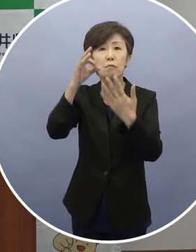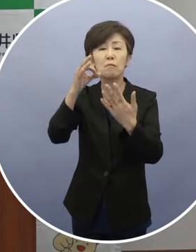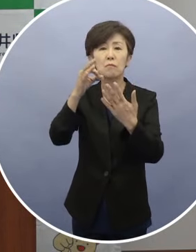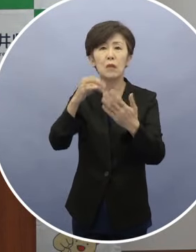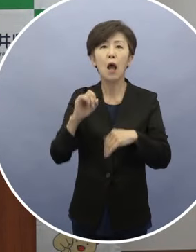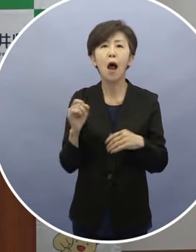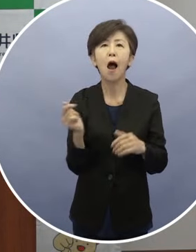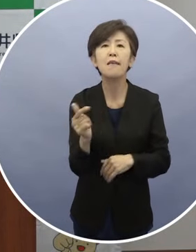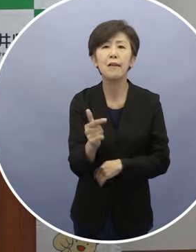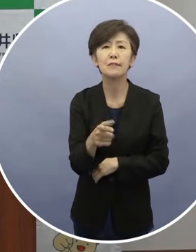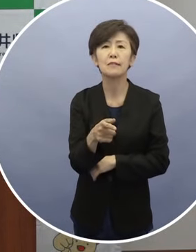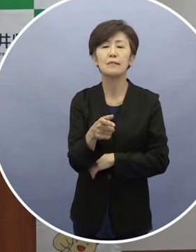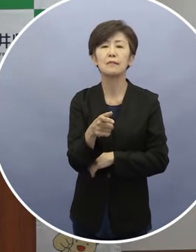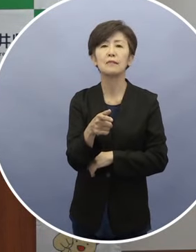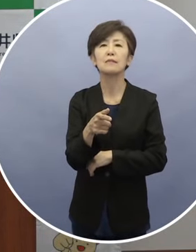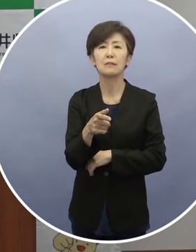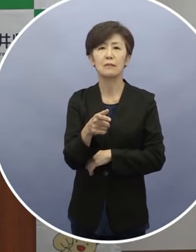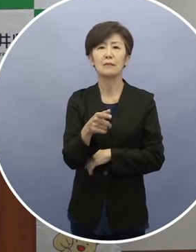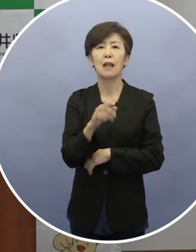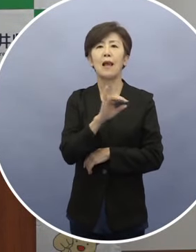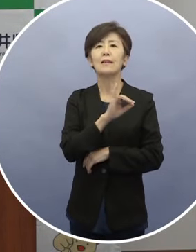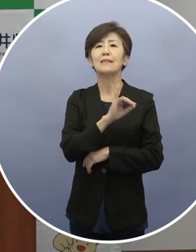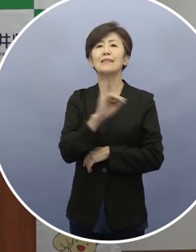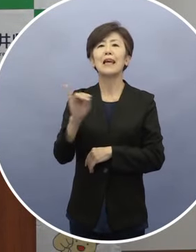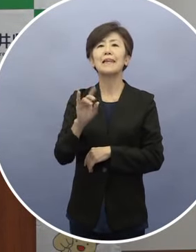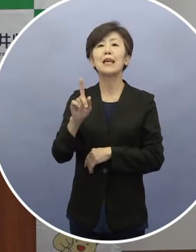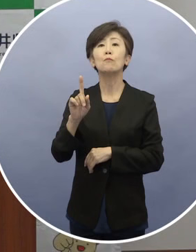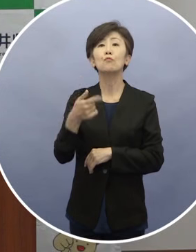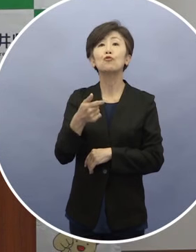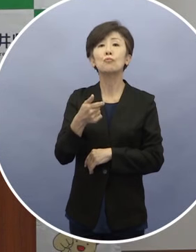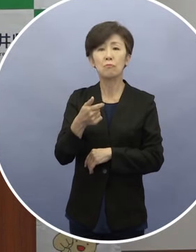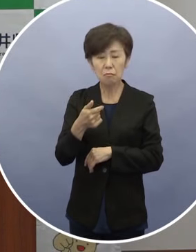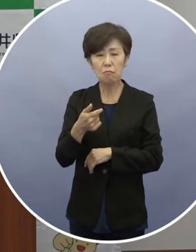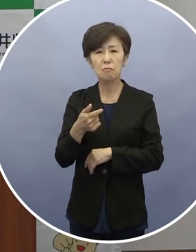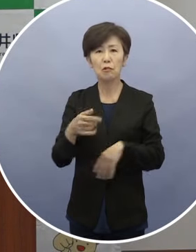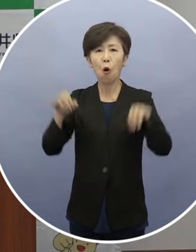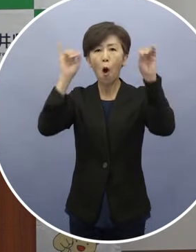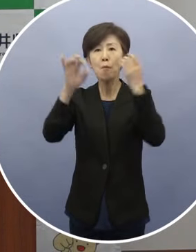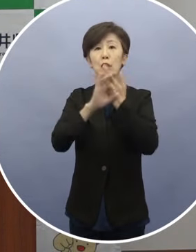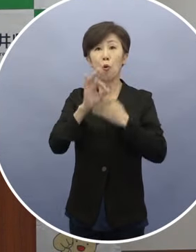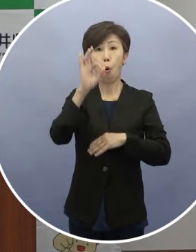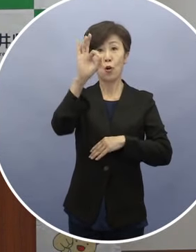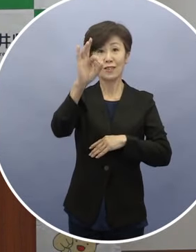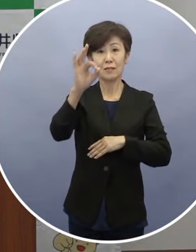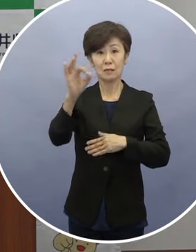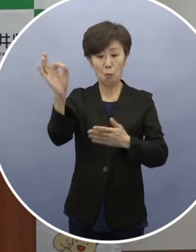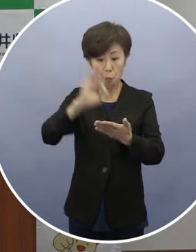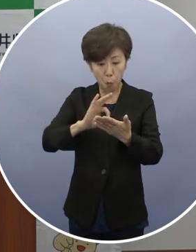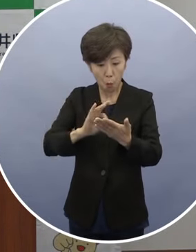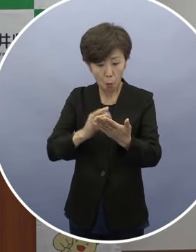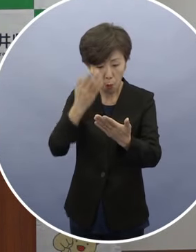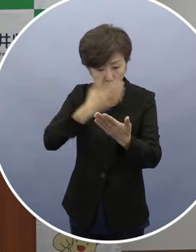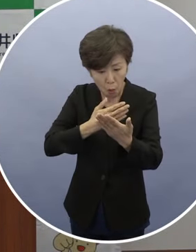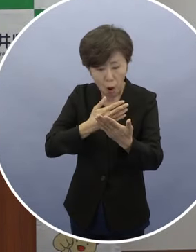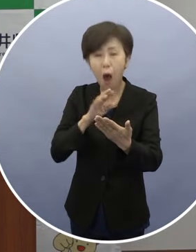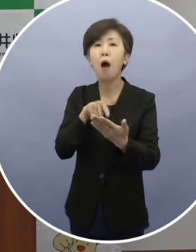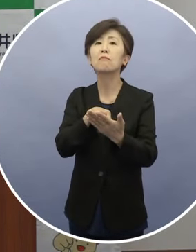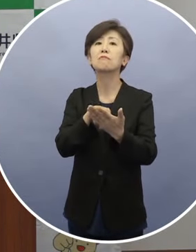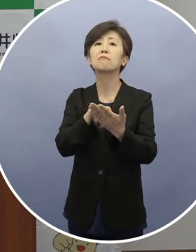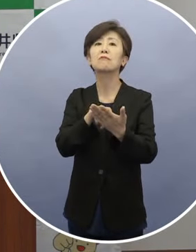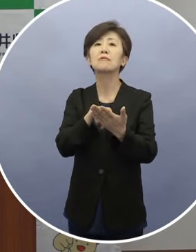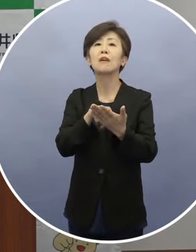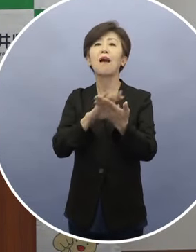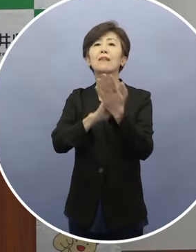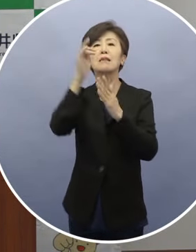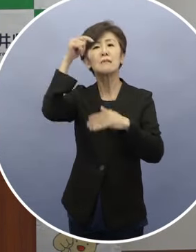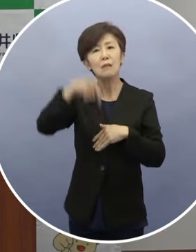まして、それで、1000円分のハピコインが当たったりするということでございまして、これを県